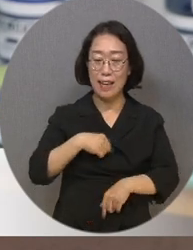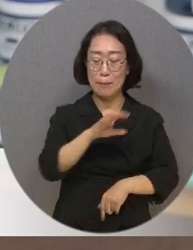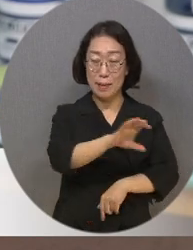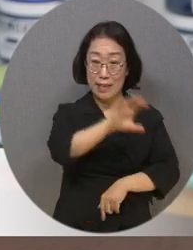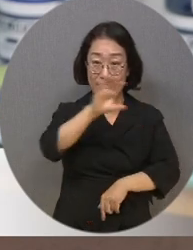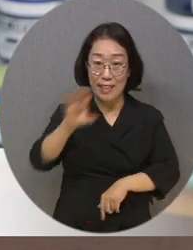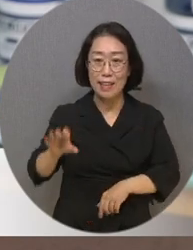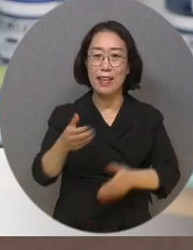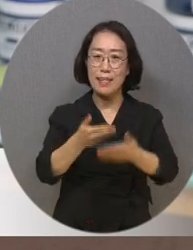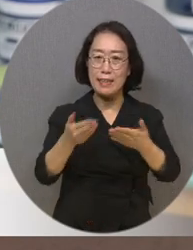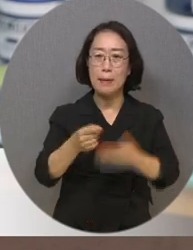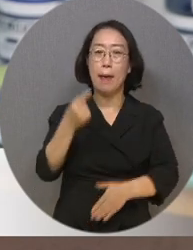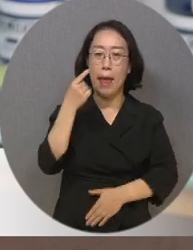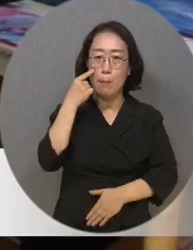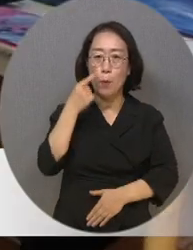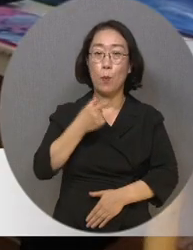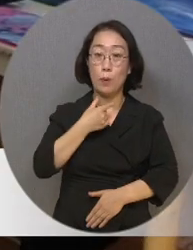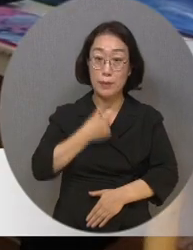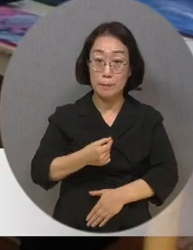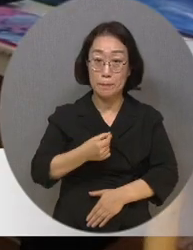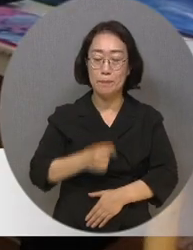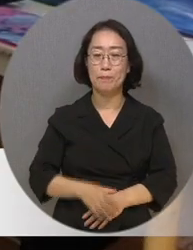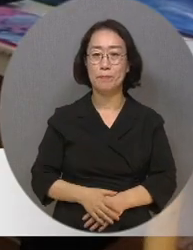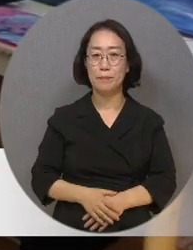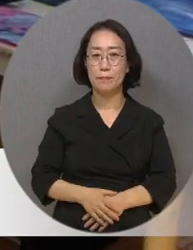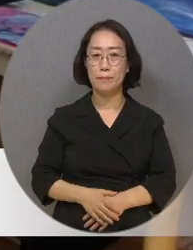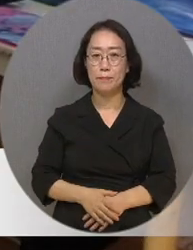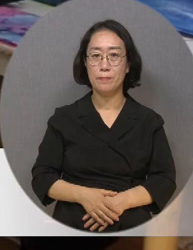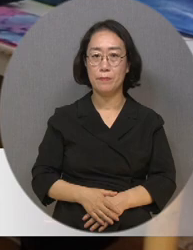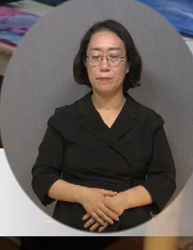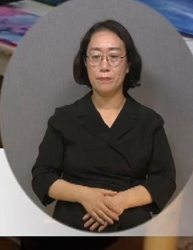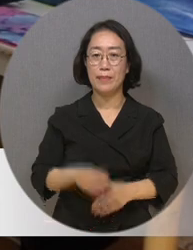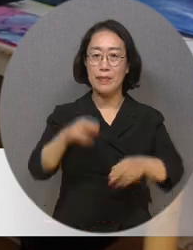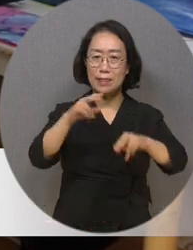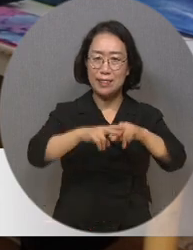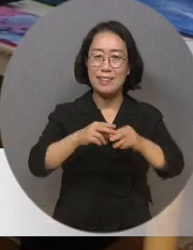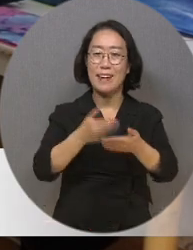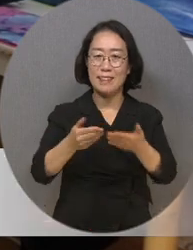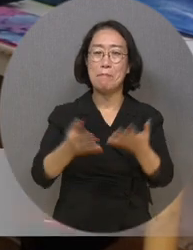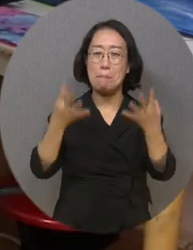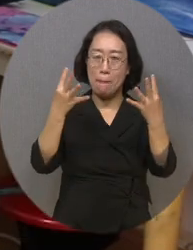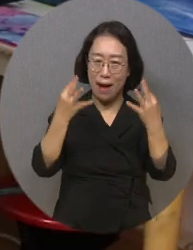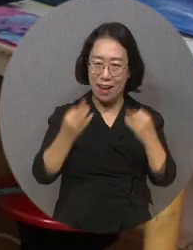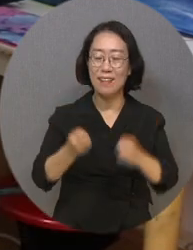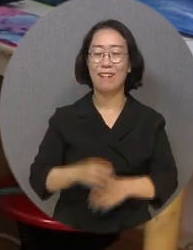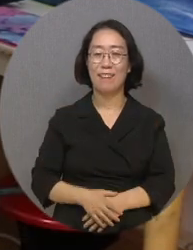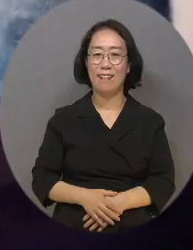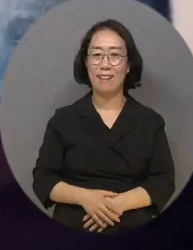속에 투영을 해봐야 되겠다. 그래서 이제 주로 의자를 많이 그리게 됐죠.